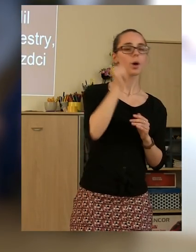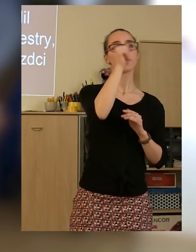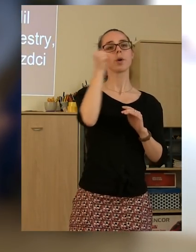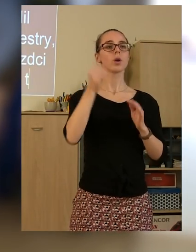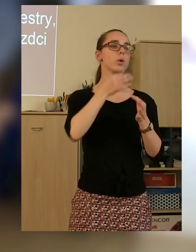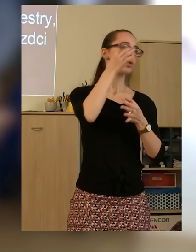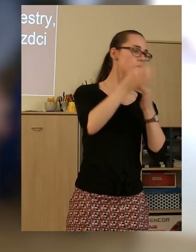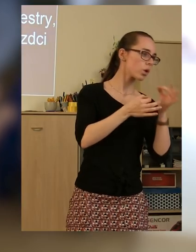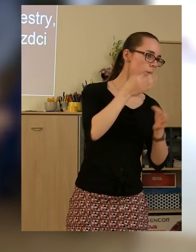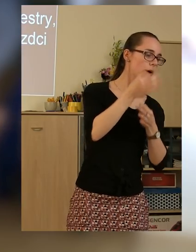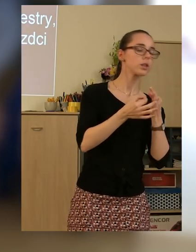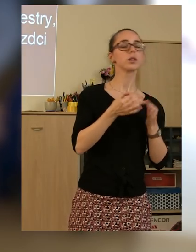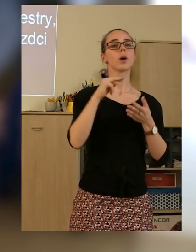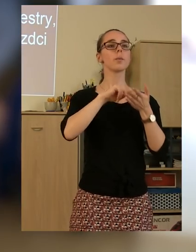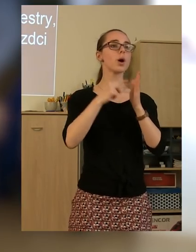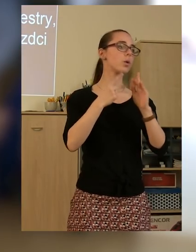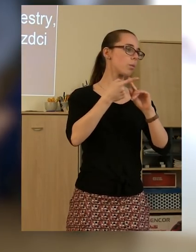informace a politika.